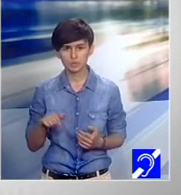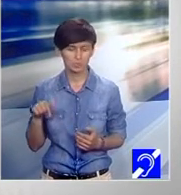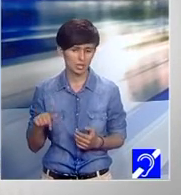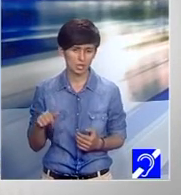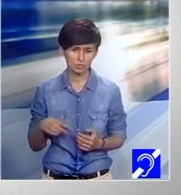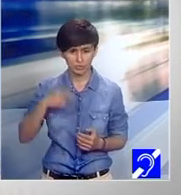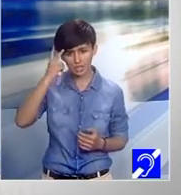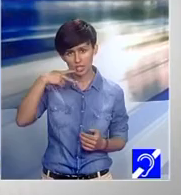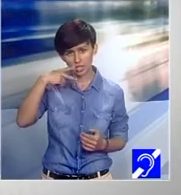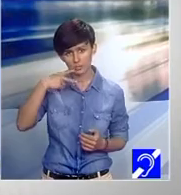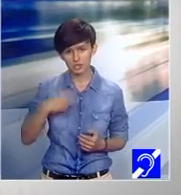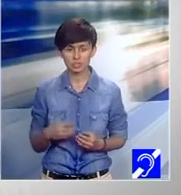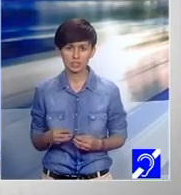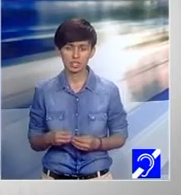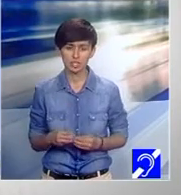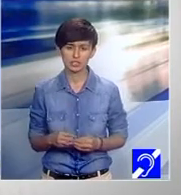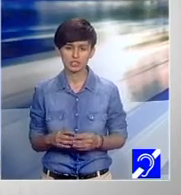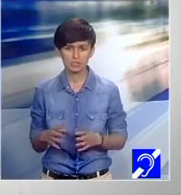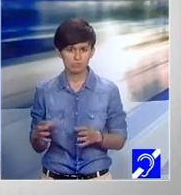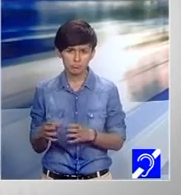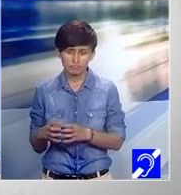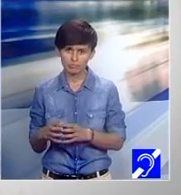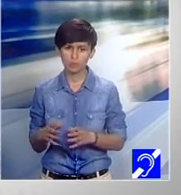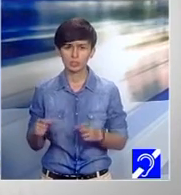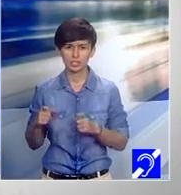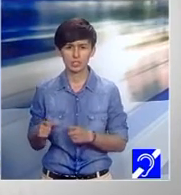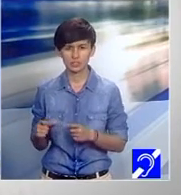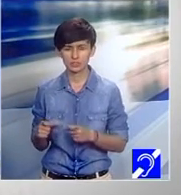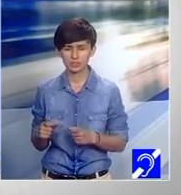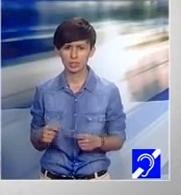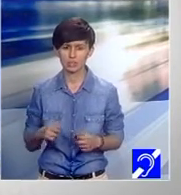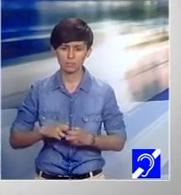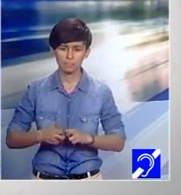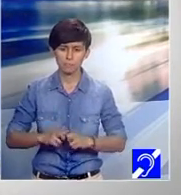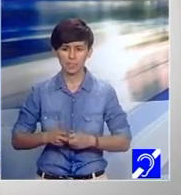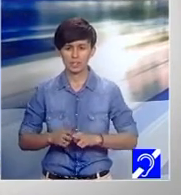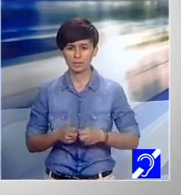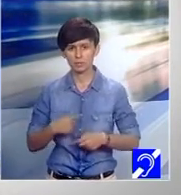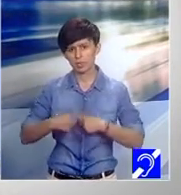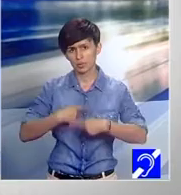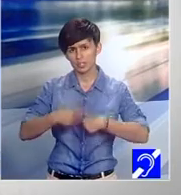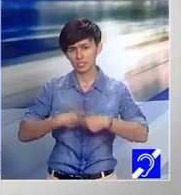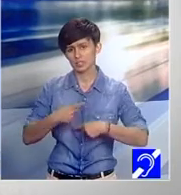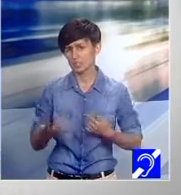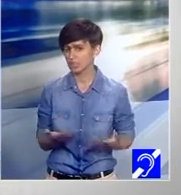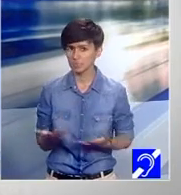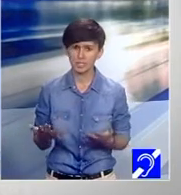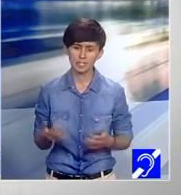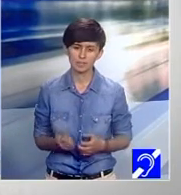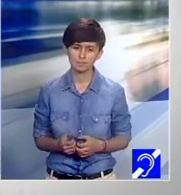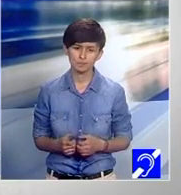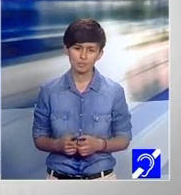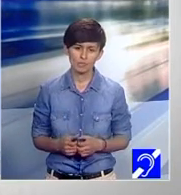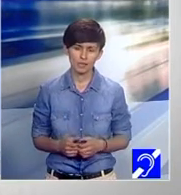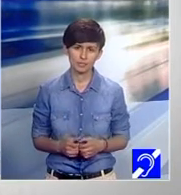ce am înțeles complexitatea acestei situații, precum și problemele din sistem care, iată, îi împiedică pe